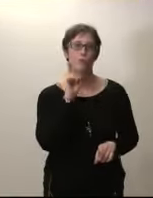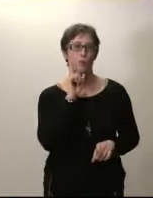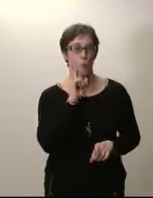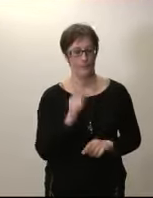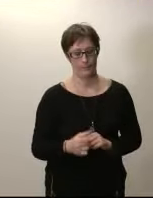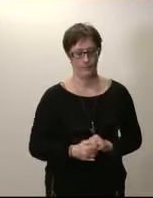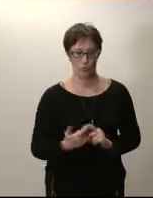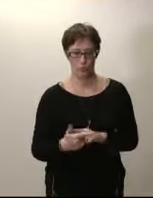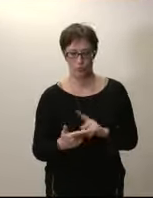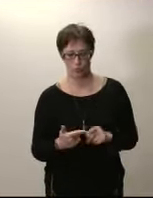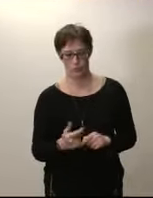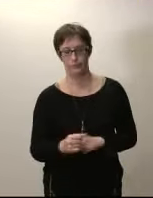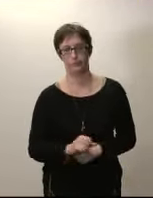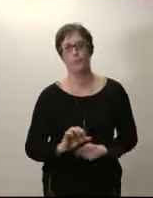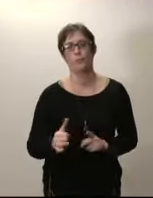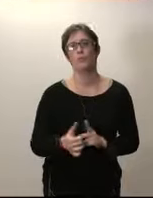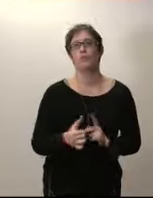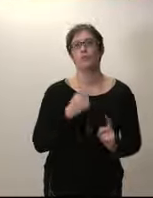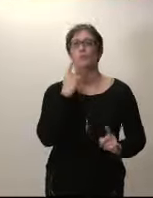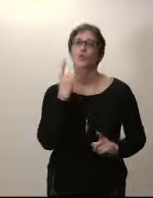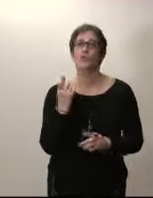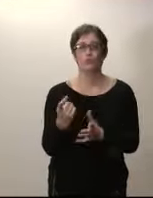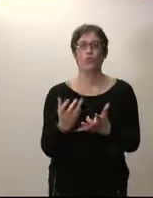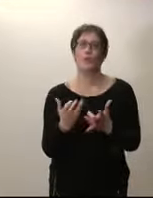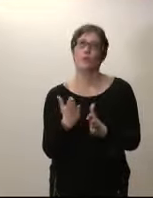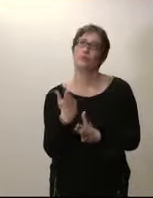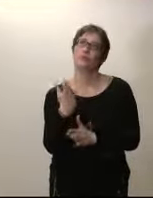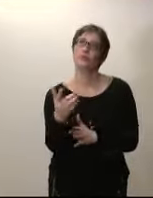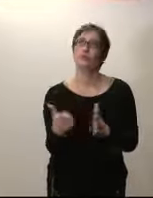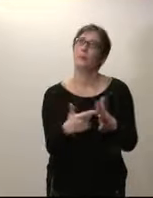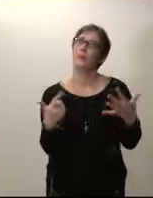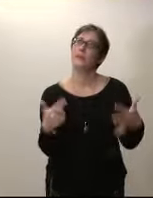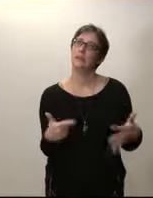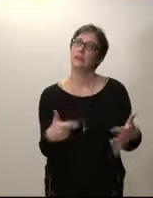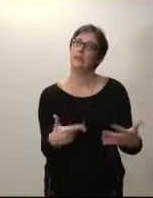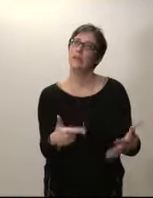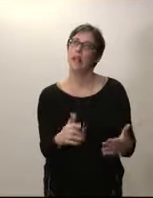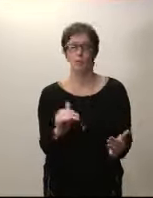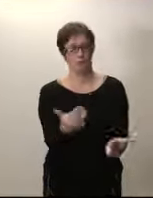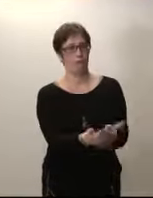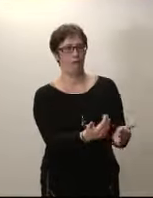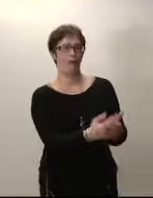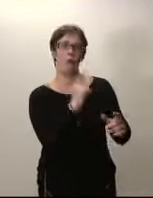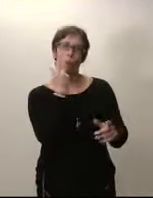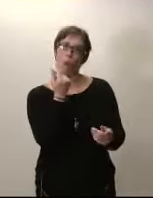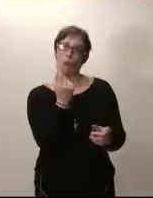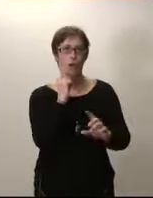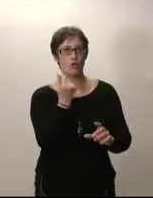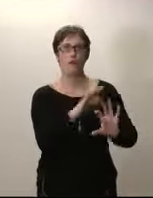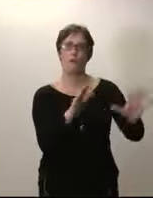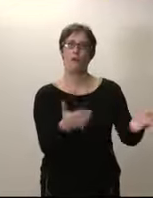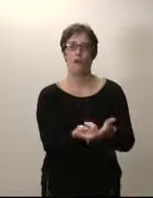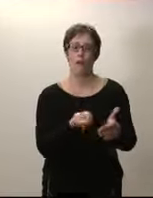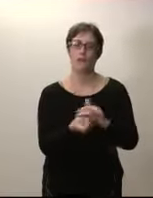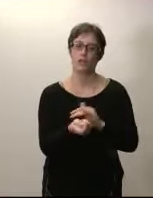pour probablement, d'ici 2017, investir et dire « regardez ce que nous avons fait ». Et puis, je prends le pari suivant.